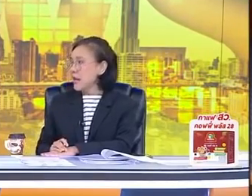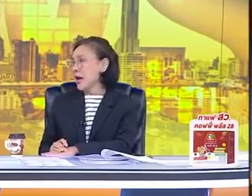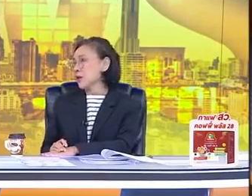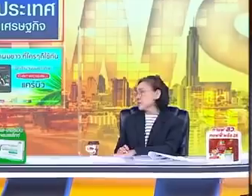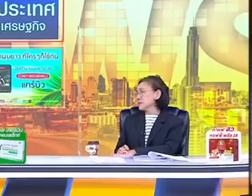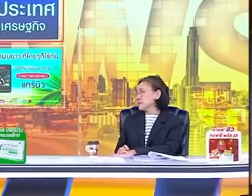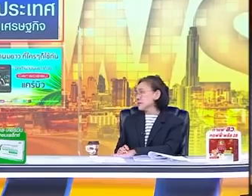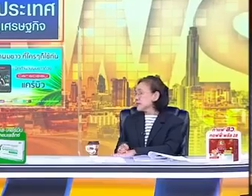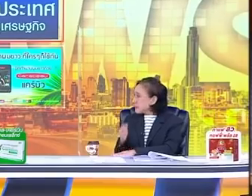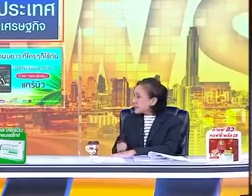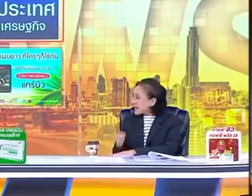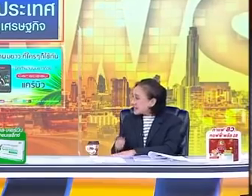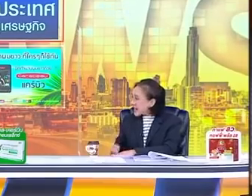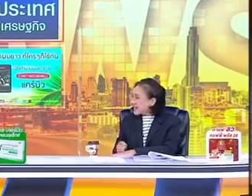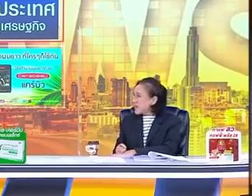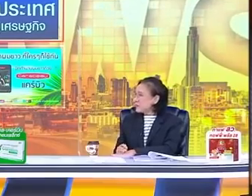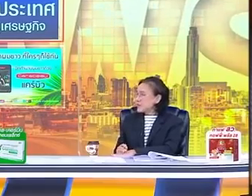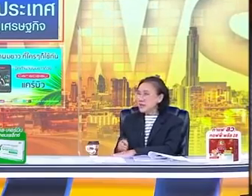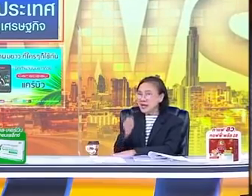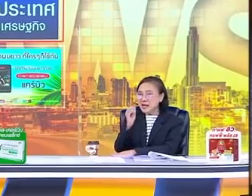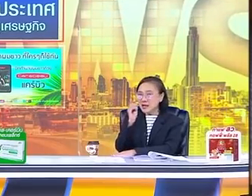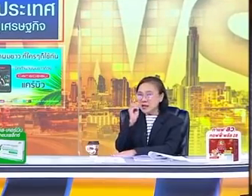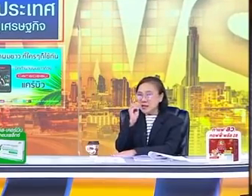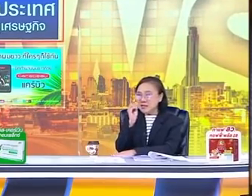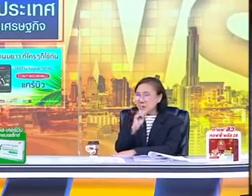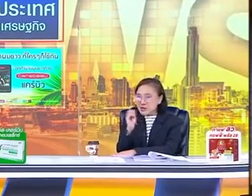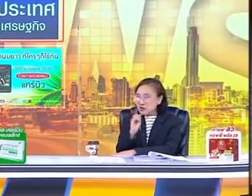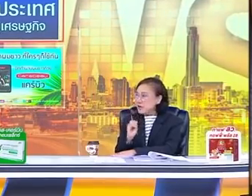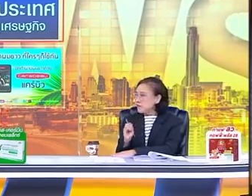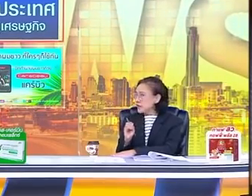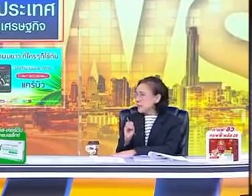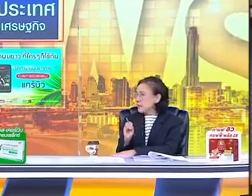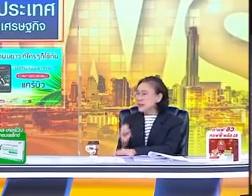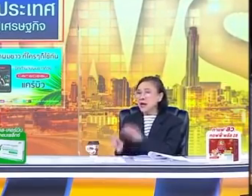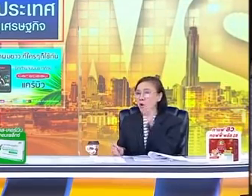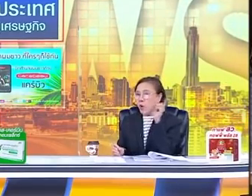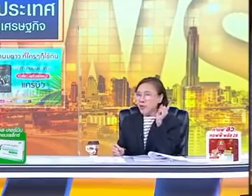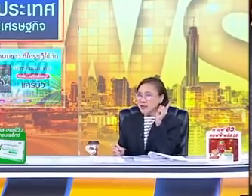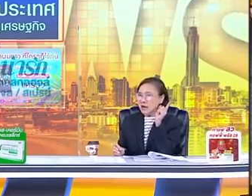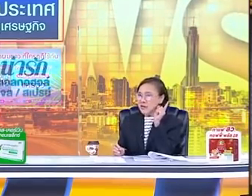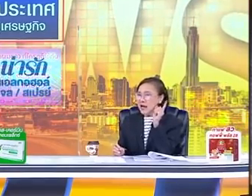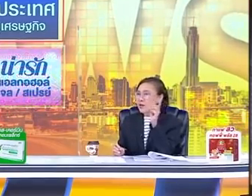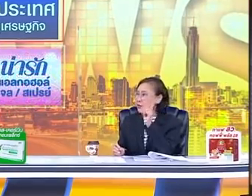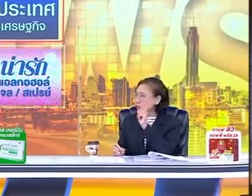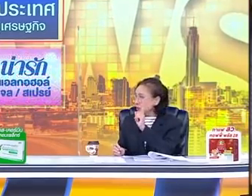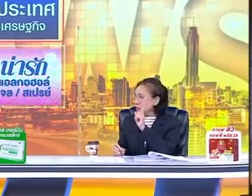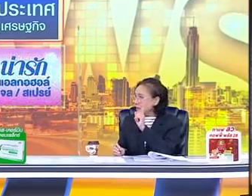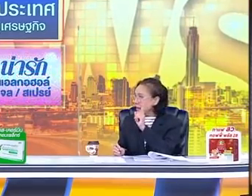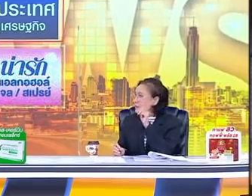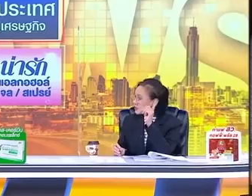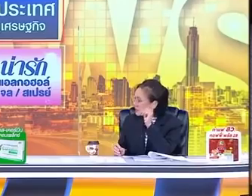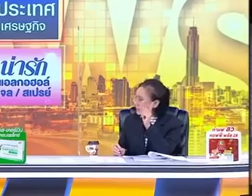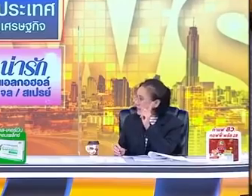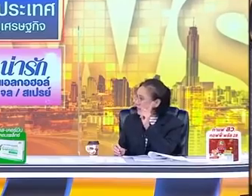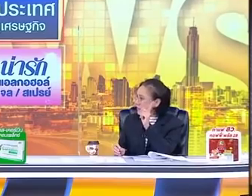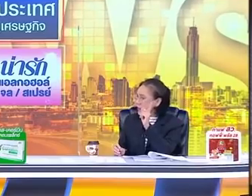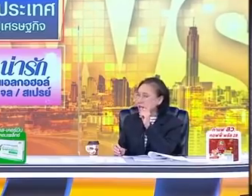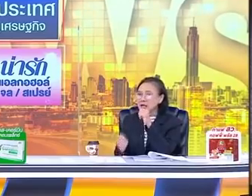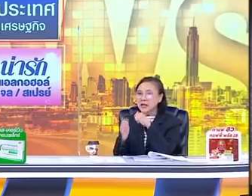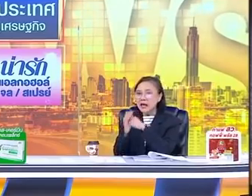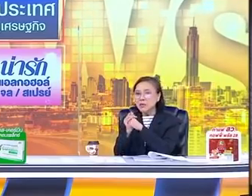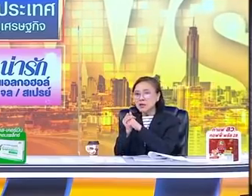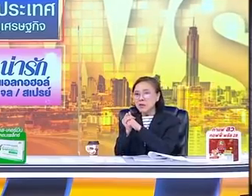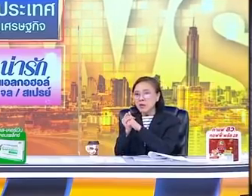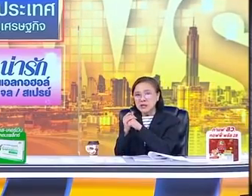ได้เสด็จไปแล้วนี่เป็นครั้งแรกนะที่จะไม่มีเจ้าชายฟิลิปแต่โควิดคราวที่แล้วนั้นยกเลิกไปแล้วมีเจ้าชายฟิลิปด้ว